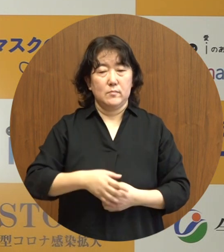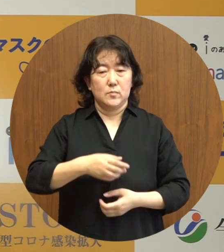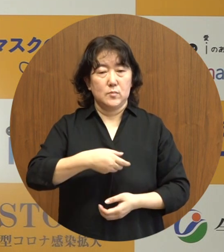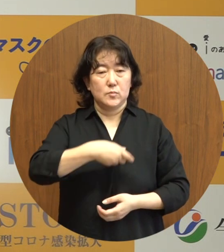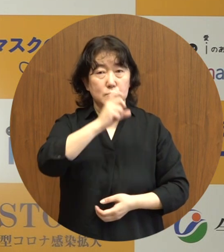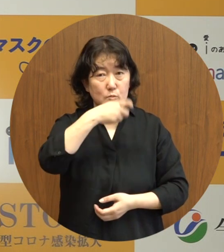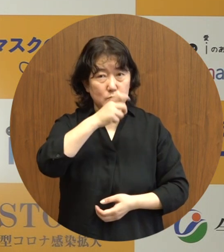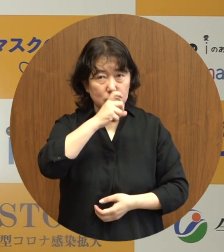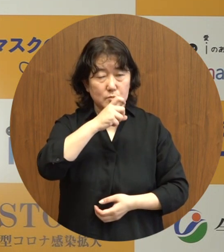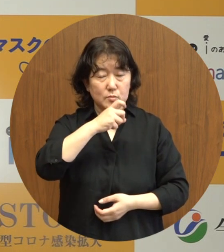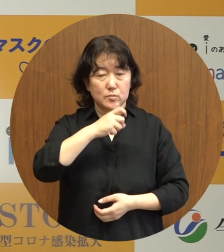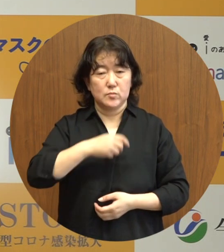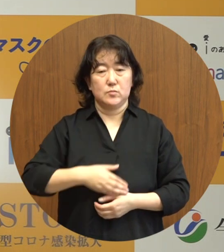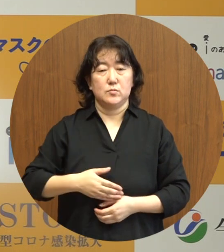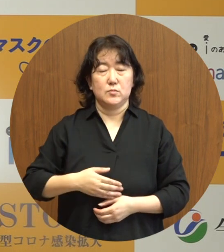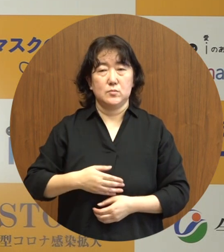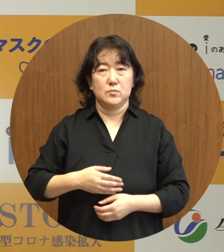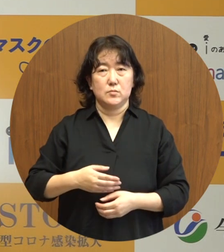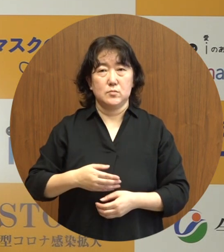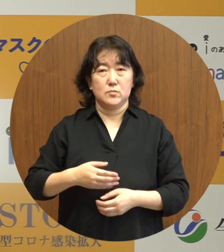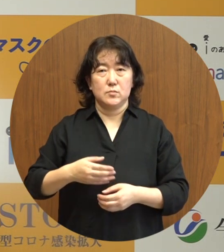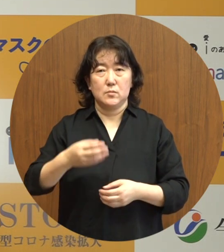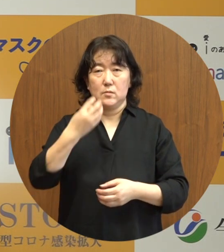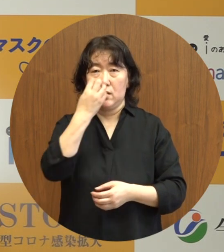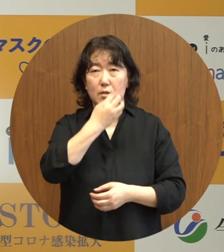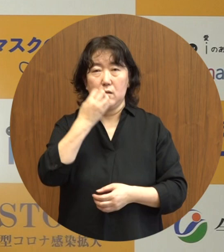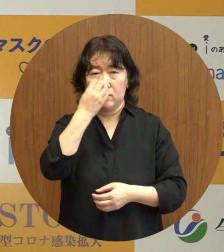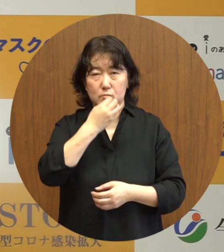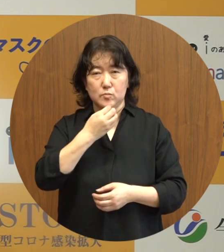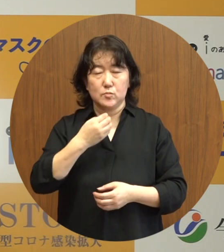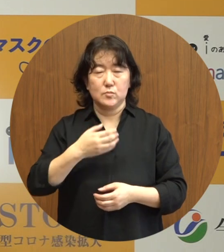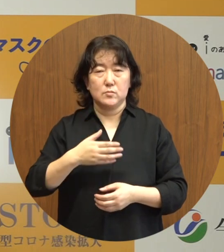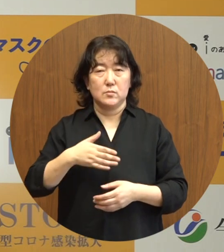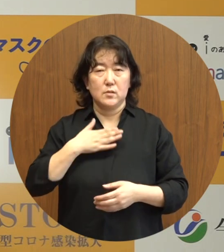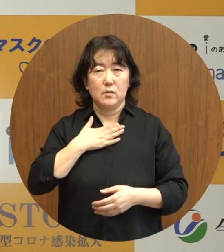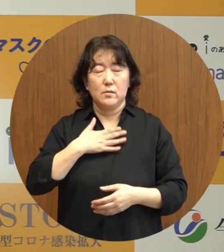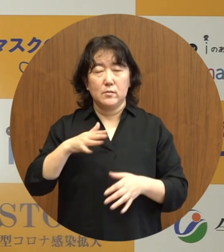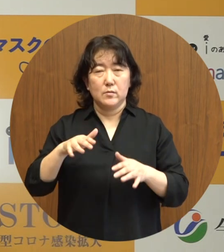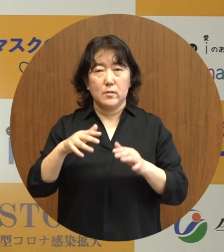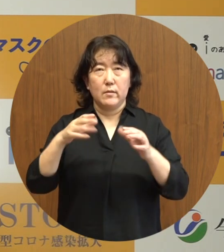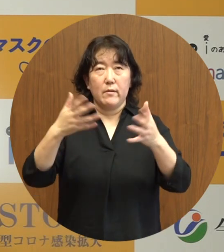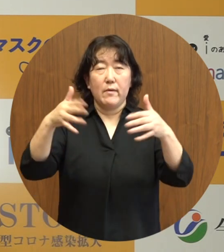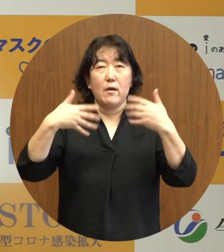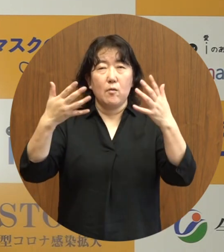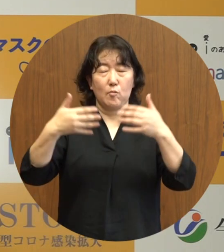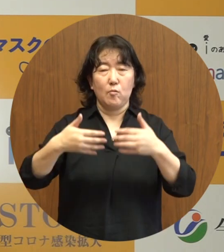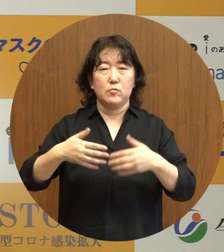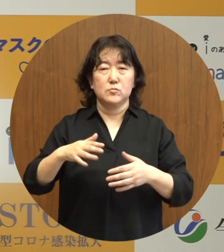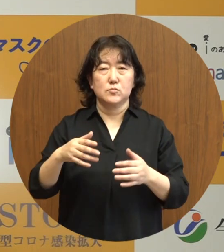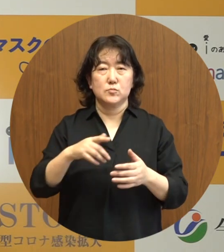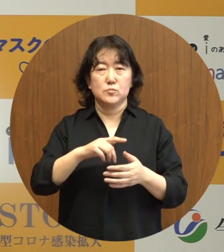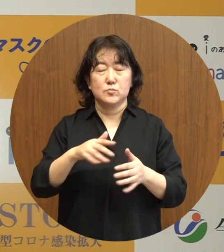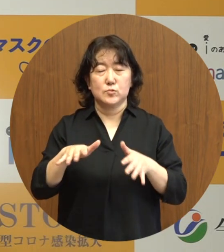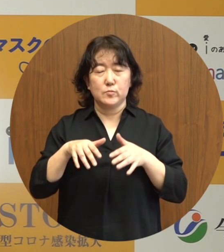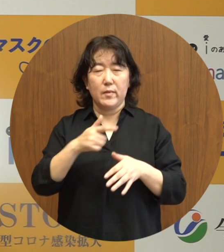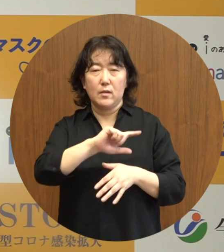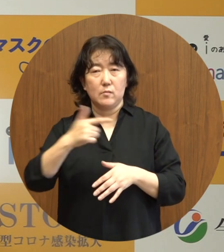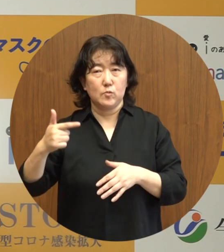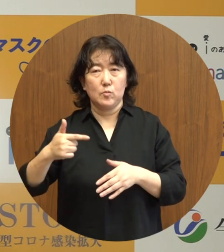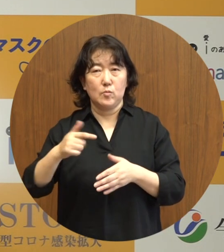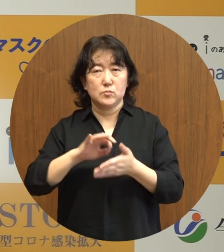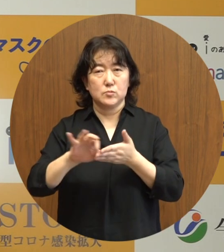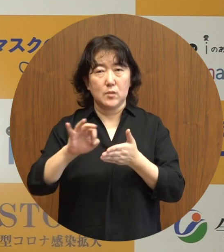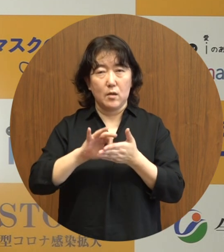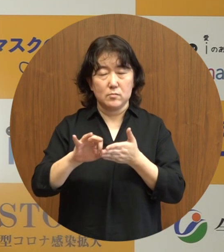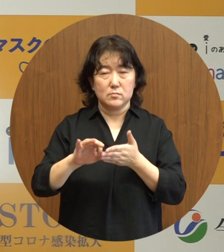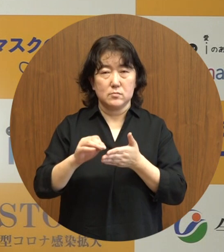分補給、エアコンや冷感グッズの効果的な活用などの基本的な対策に加え、